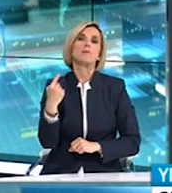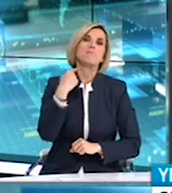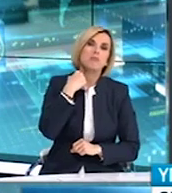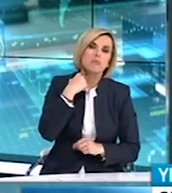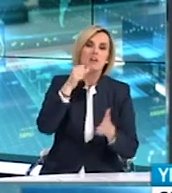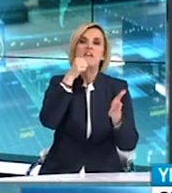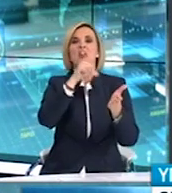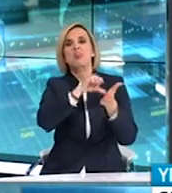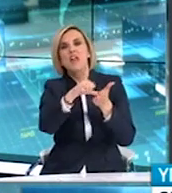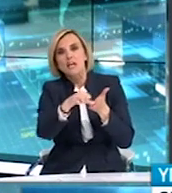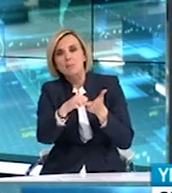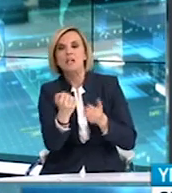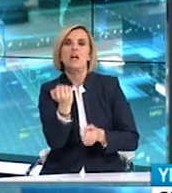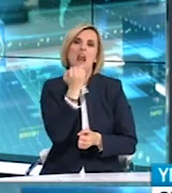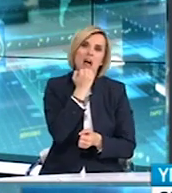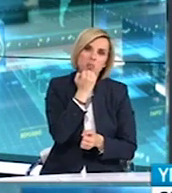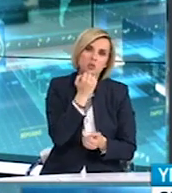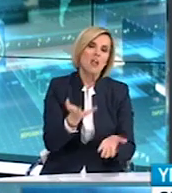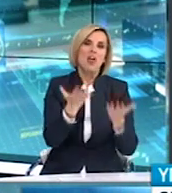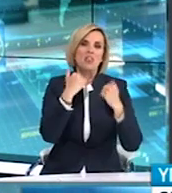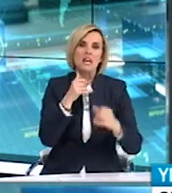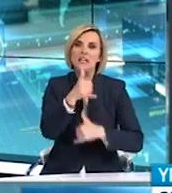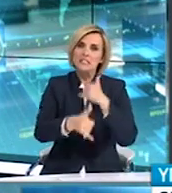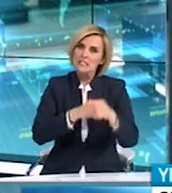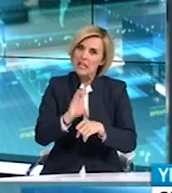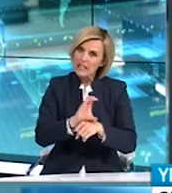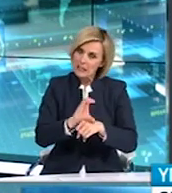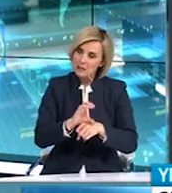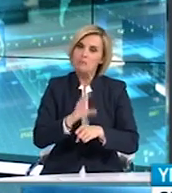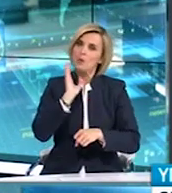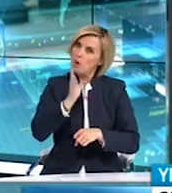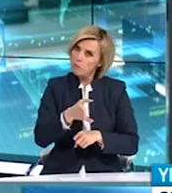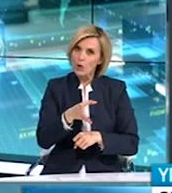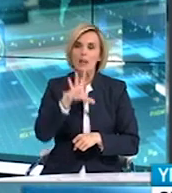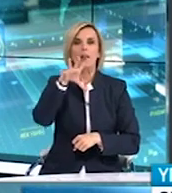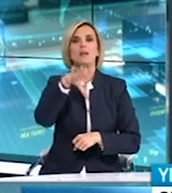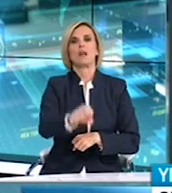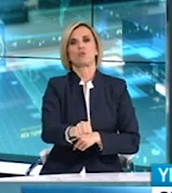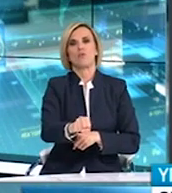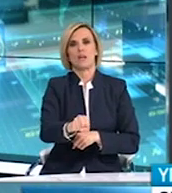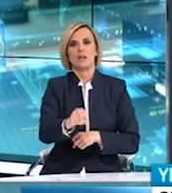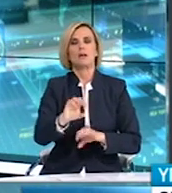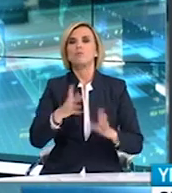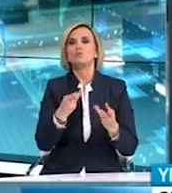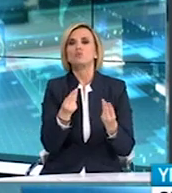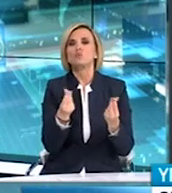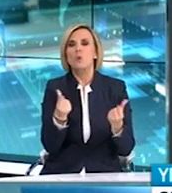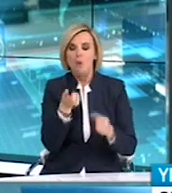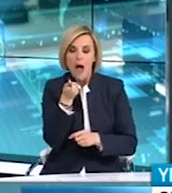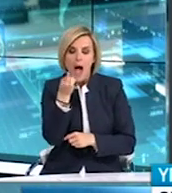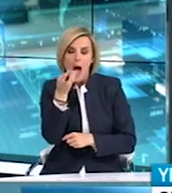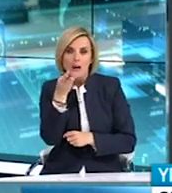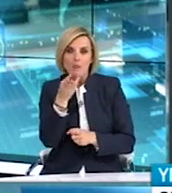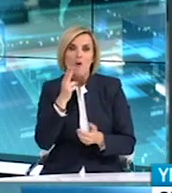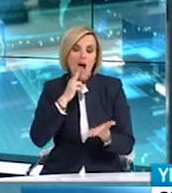οποιοδήποτε λόγο ο ασθενής δεν έχει πρόσβαση σε αυτό, η συνταγή θα μπορεί να εντοπίζεται και να εκτελείται μέσω του AMCA. Μόλις η διαδικασία